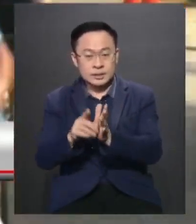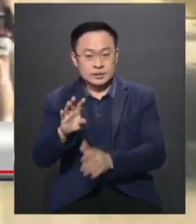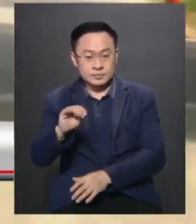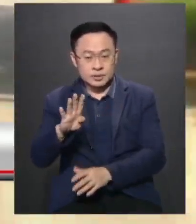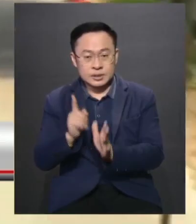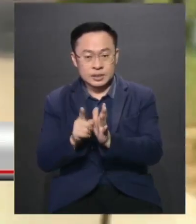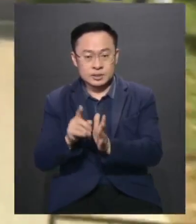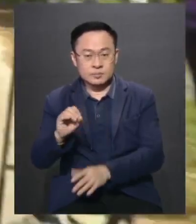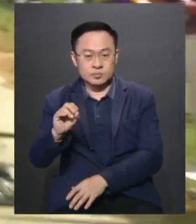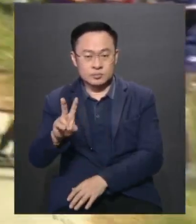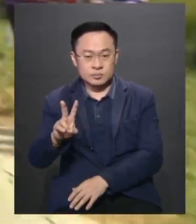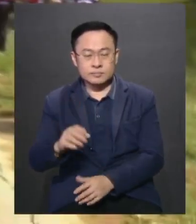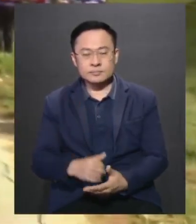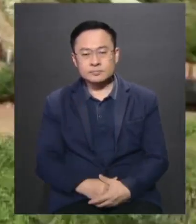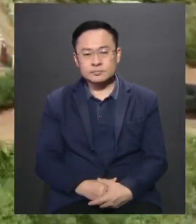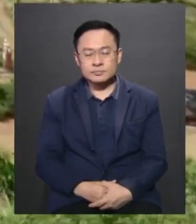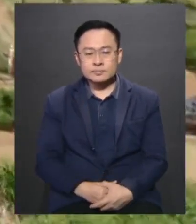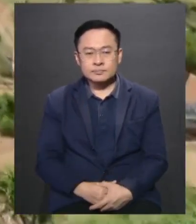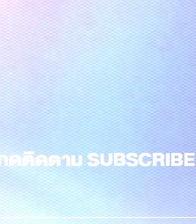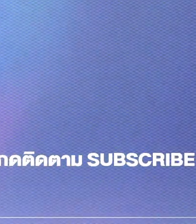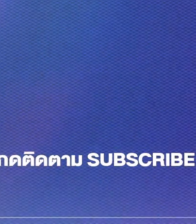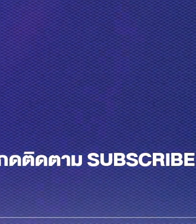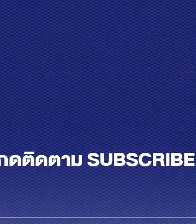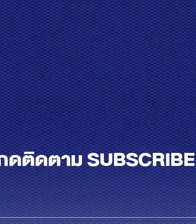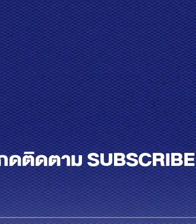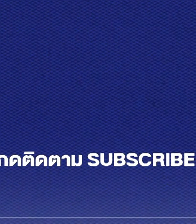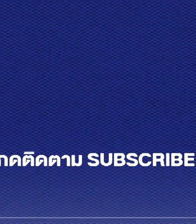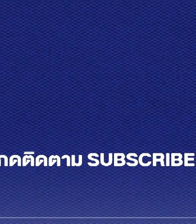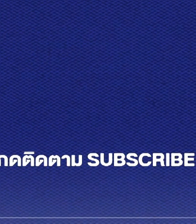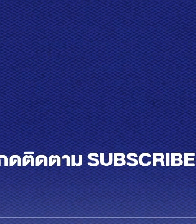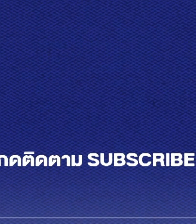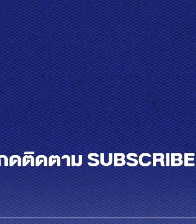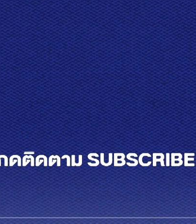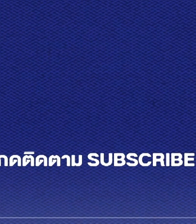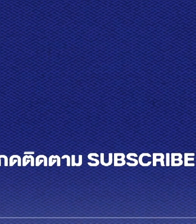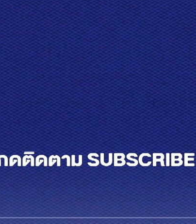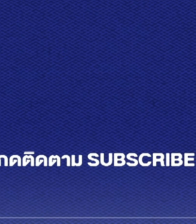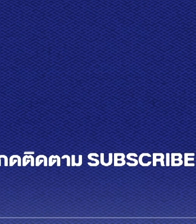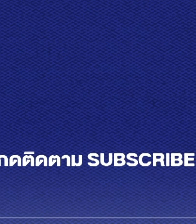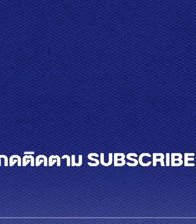52วินาทีค่ะ